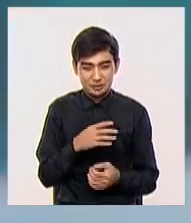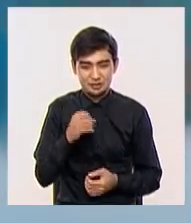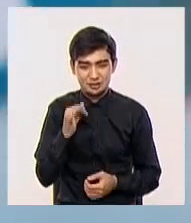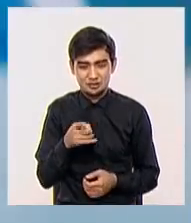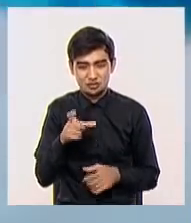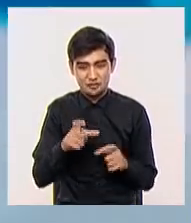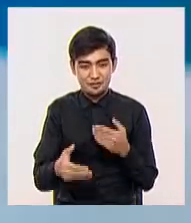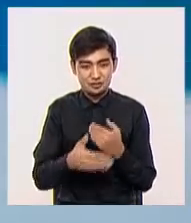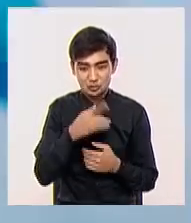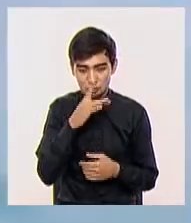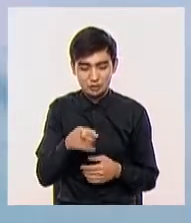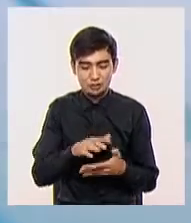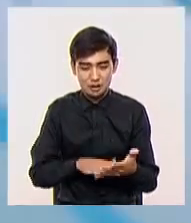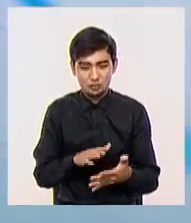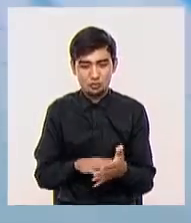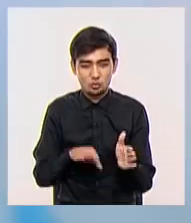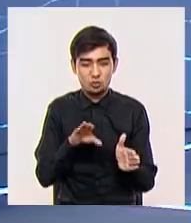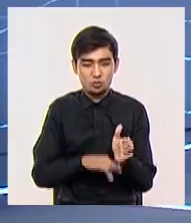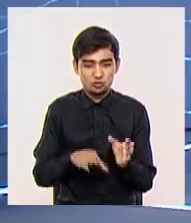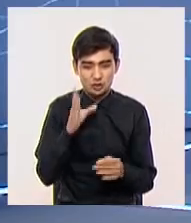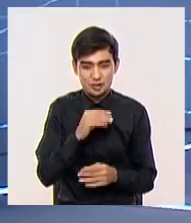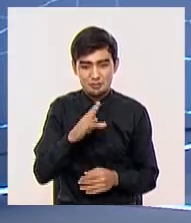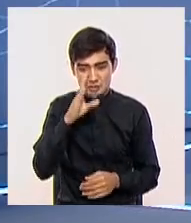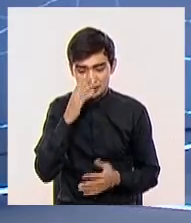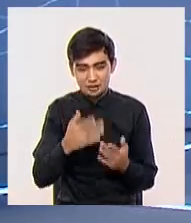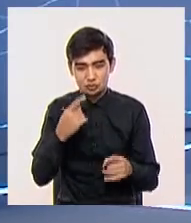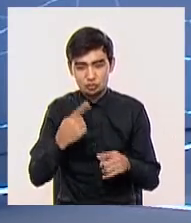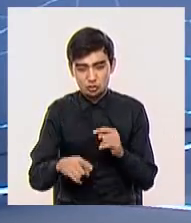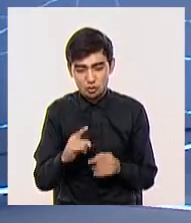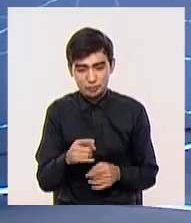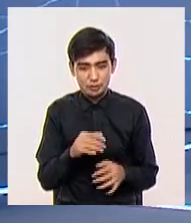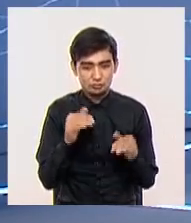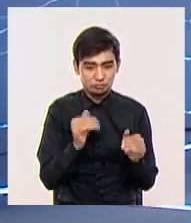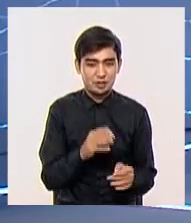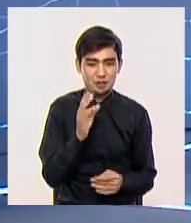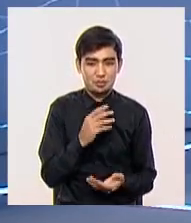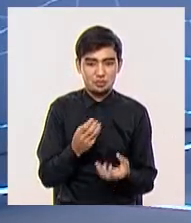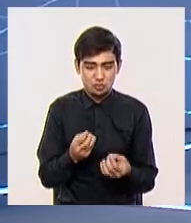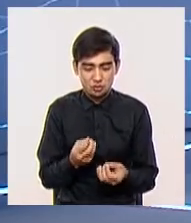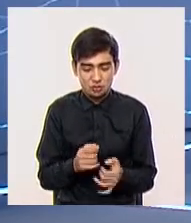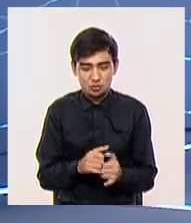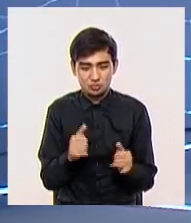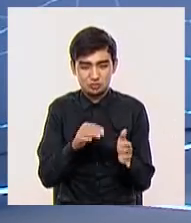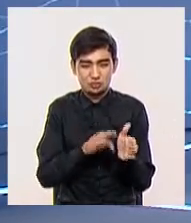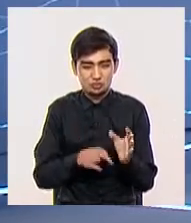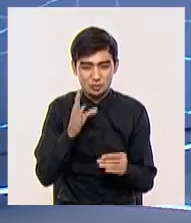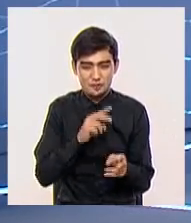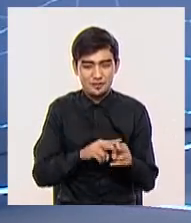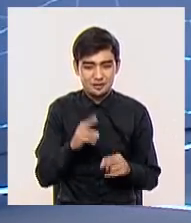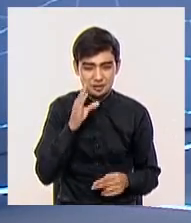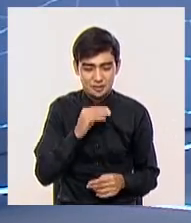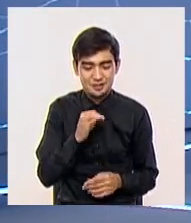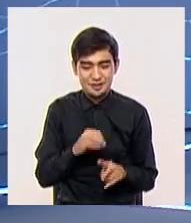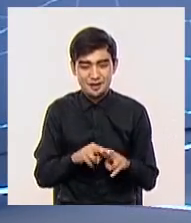оны жазаламаса әрі қарай ол балаға немесе басқа балаға тағы сондай зиян келтіруі мүмкін,